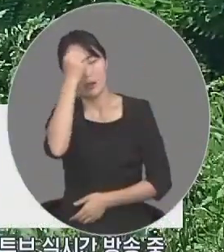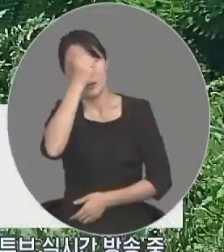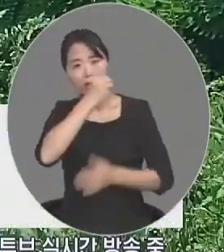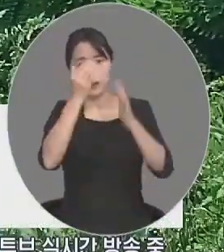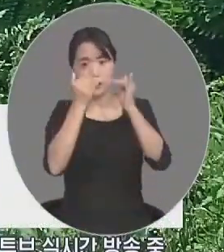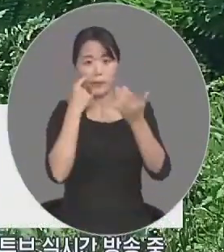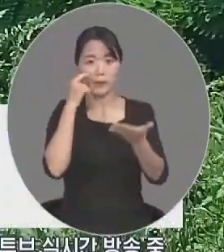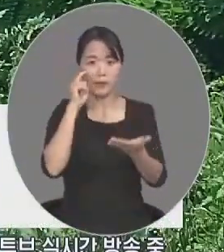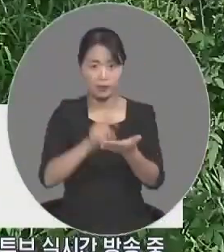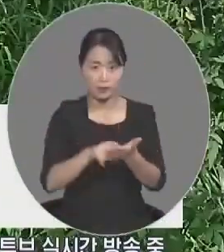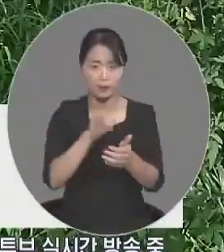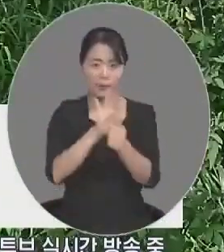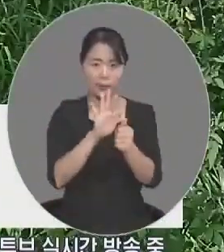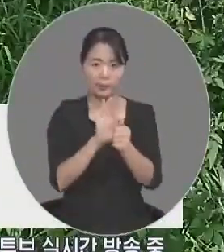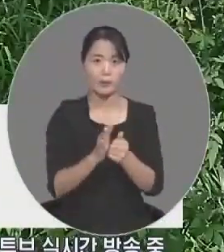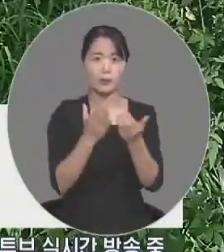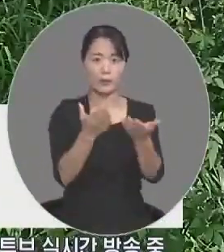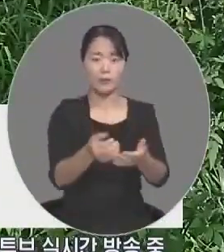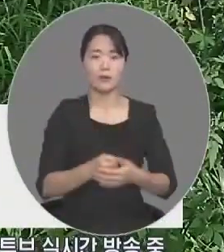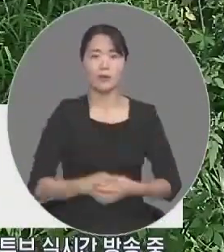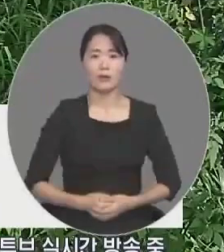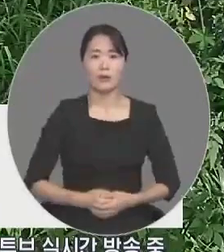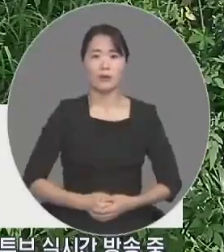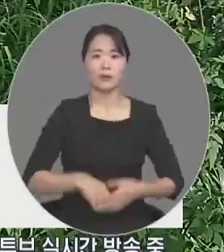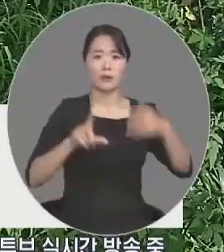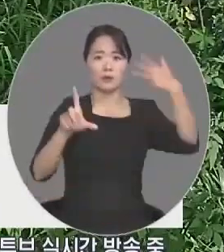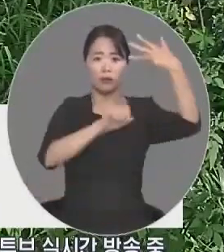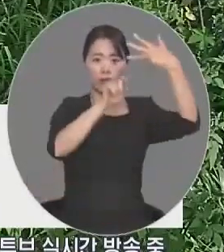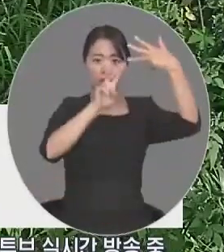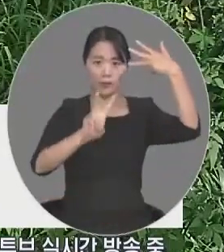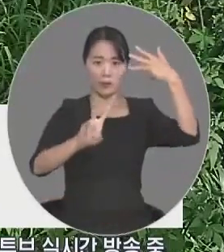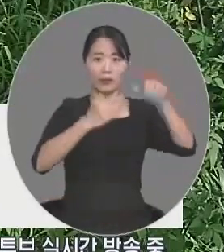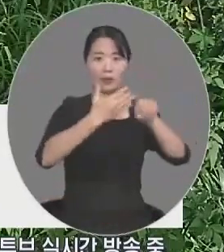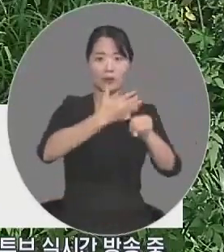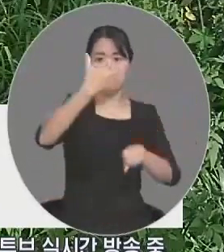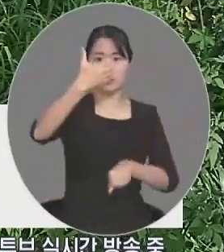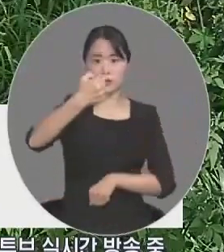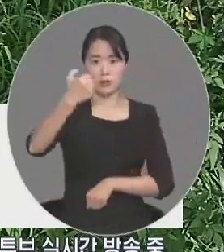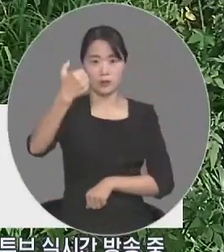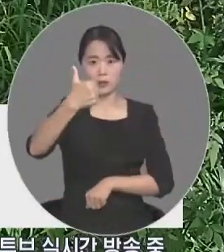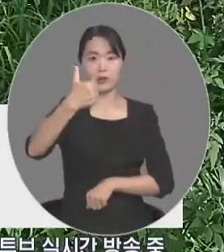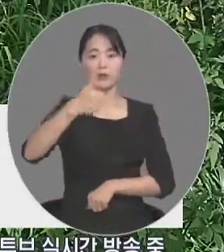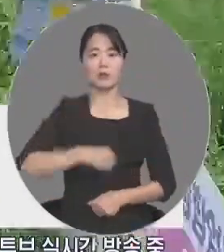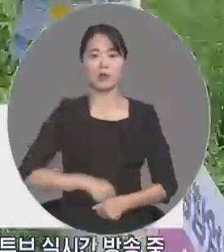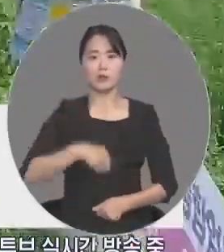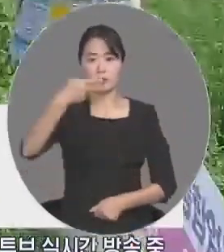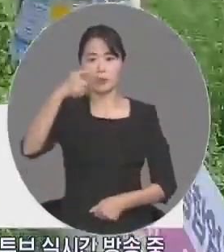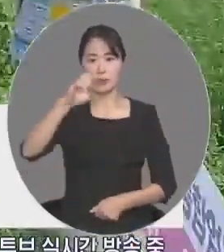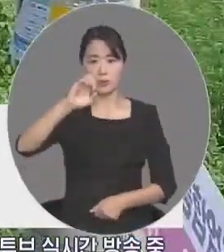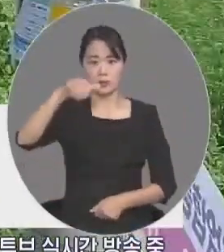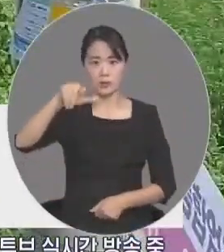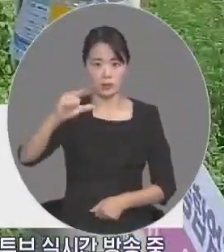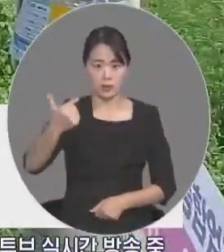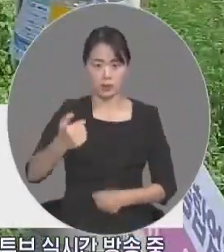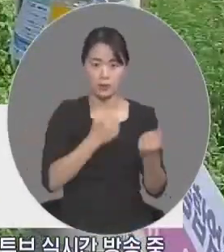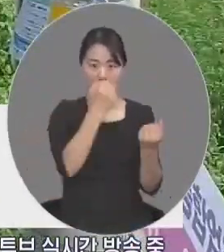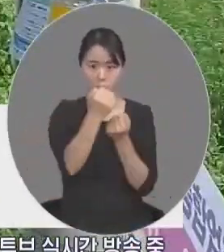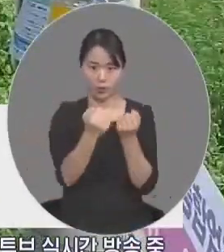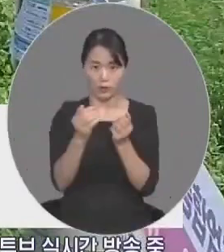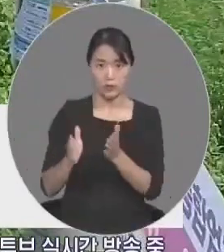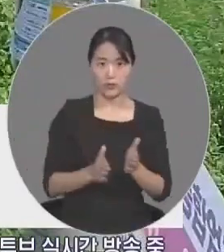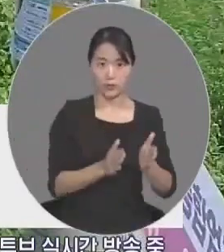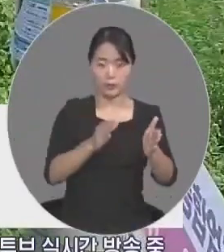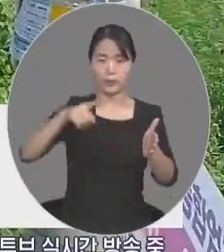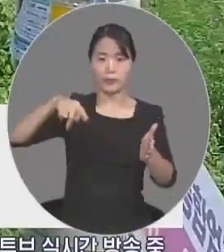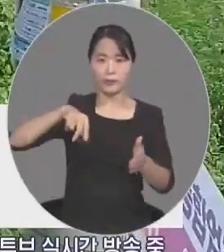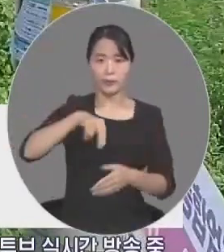도왔습니다. 관제센터는 지난 2일 오전 9시 55분쯤 동천 자전거도로 산책로를 걸어가던